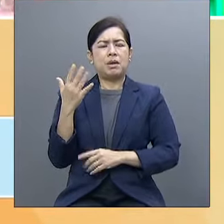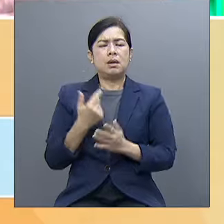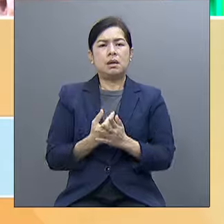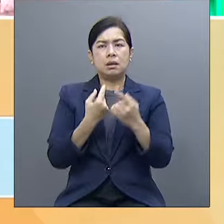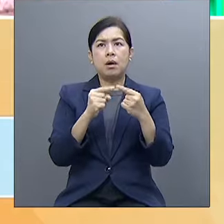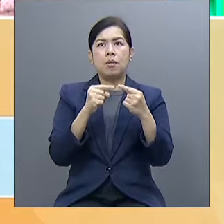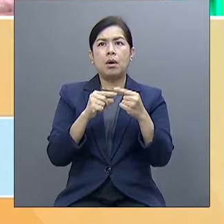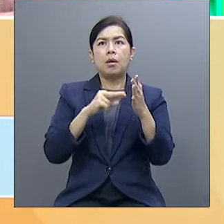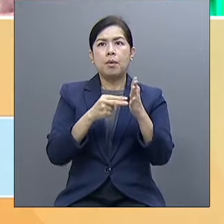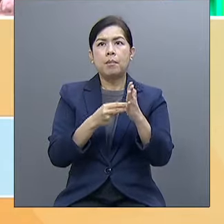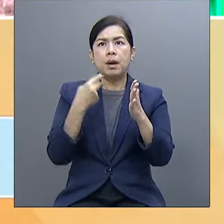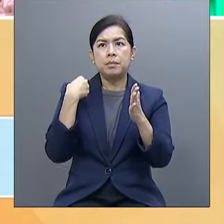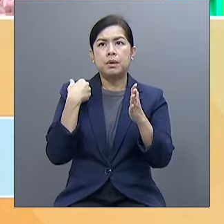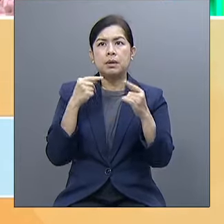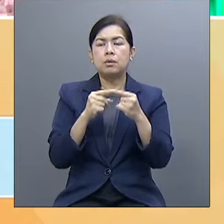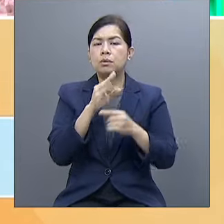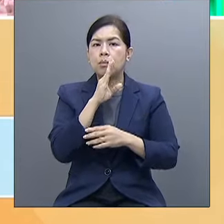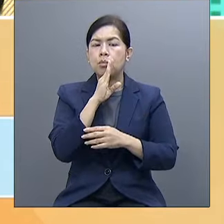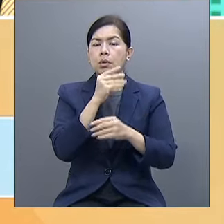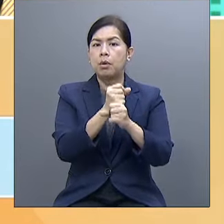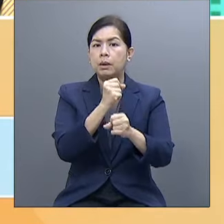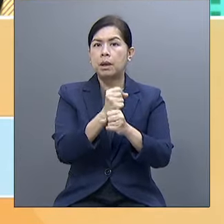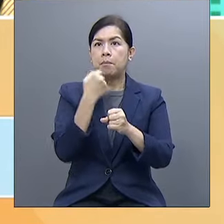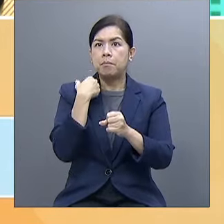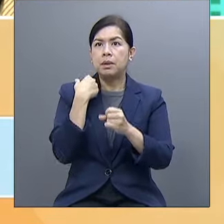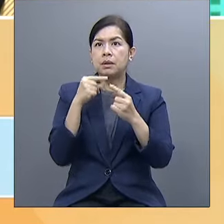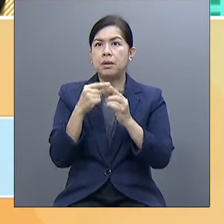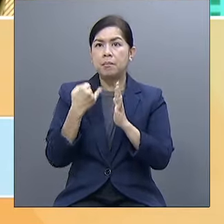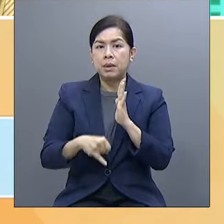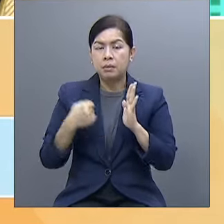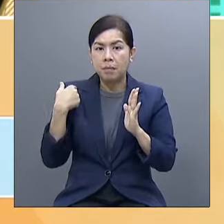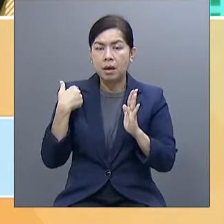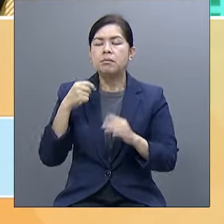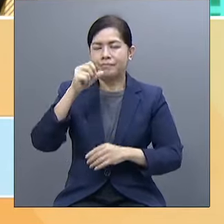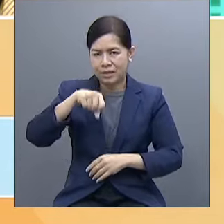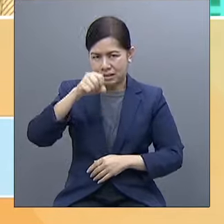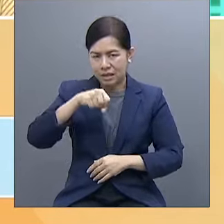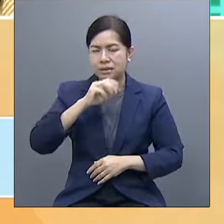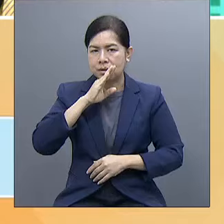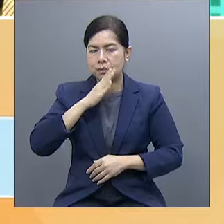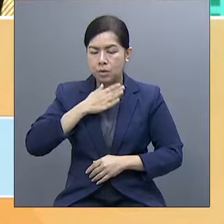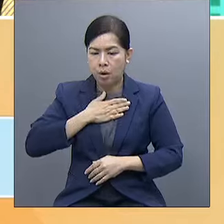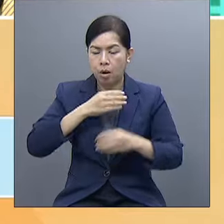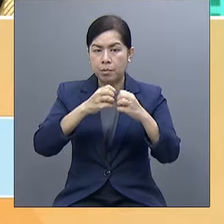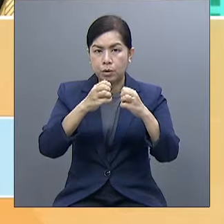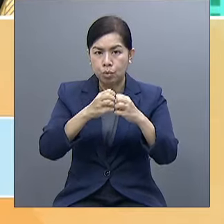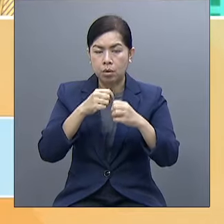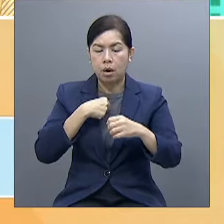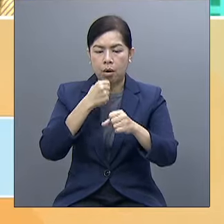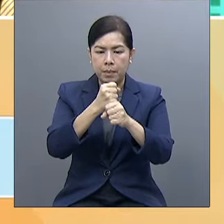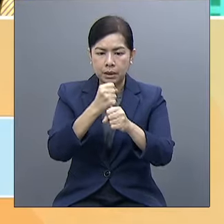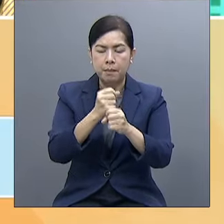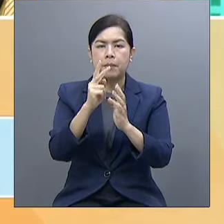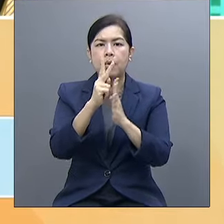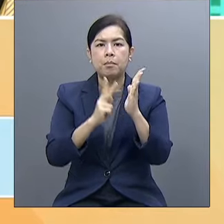ถึงกับห้ามไหมคะทำแล้วผิดไหมคะ ผิดครับ ผิดเลย ผิดเลยพอเราไปทำเนี่ยนะไม่มีกฎหมายรองรับไม่ใช่อ